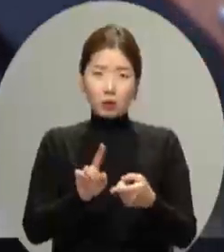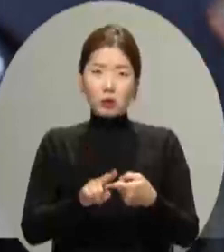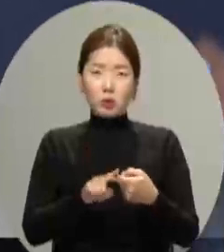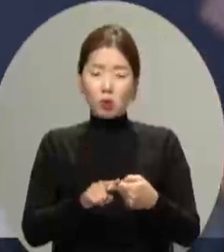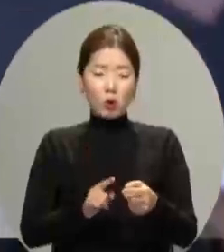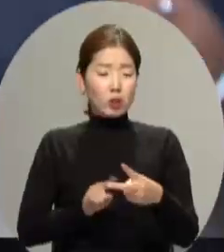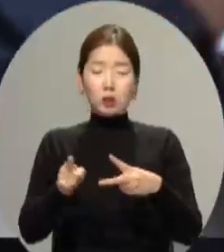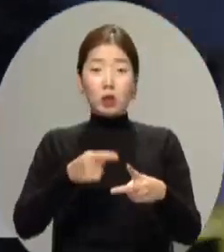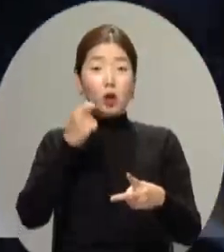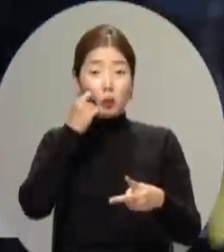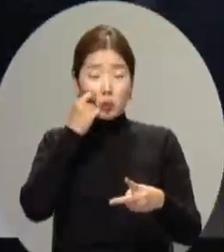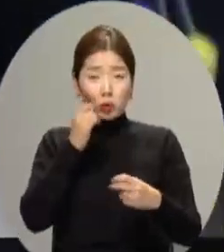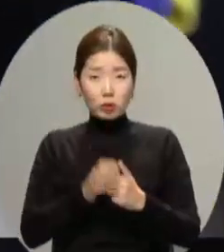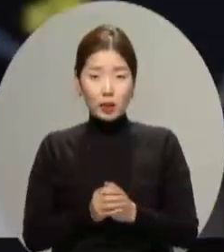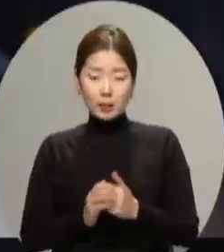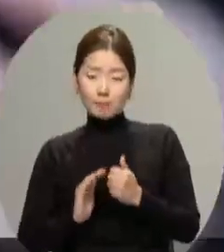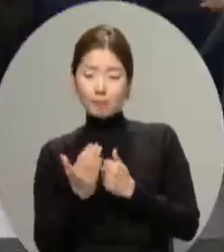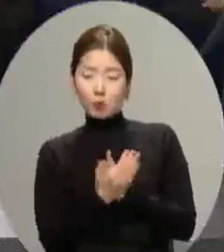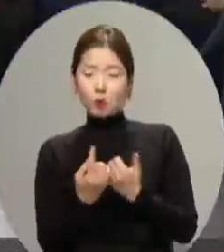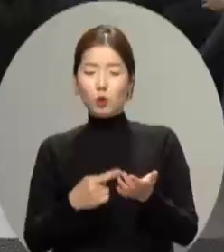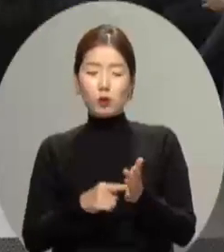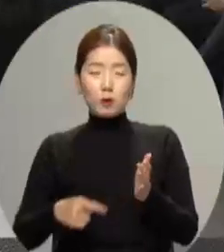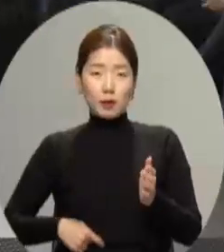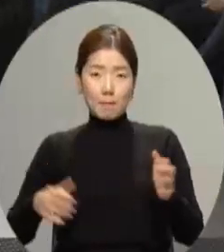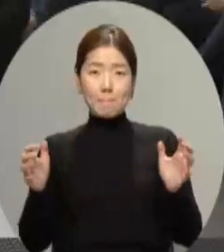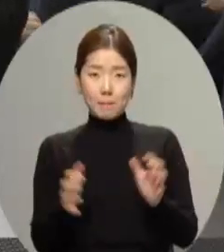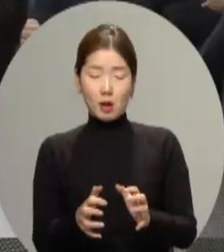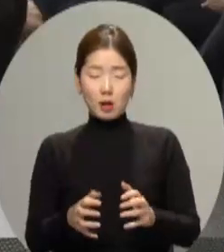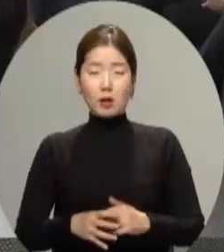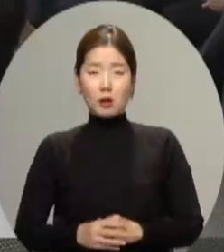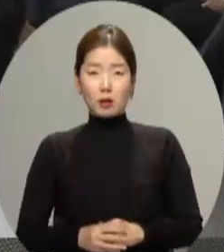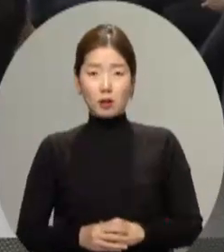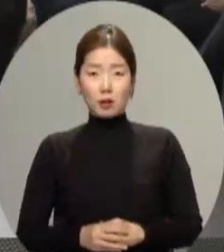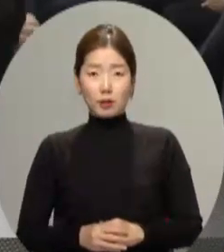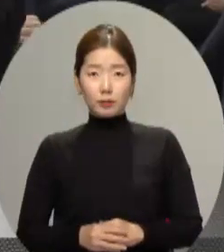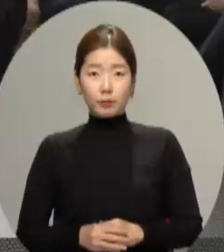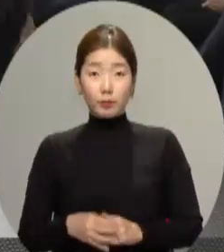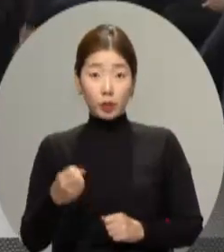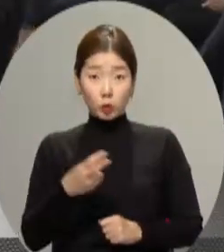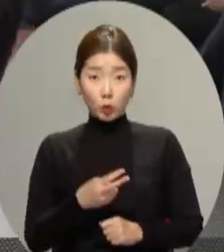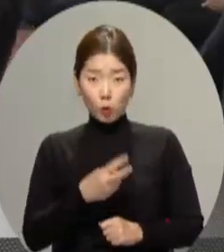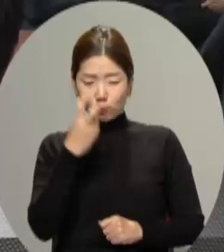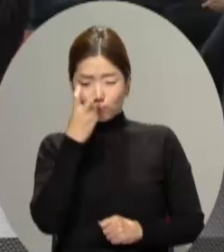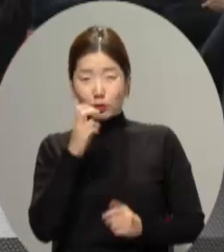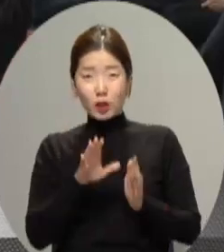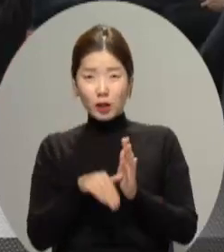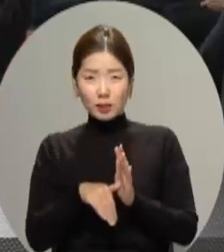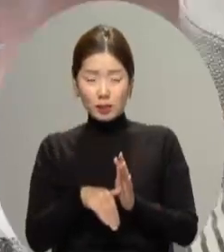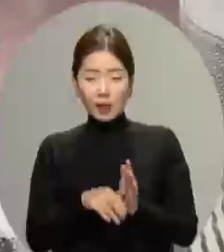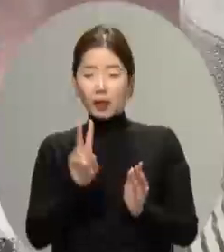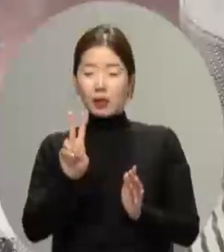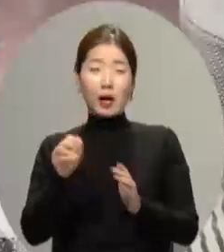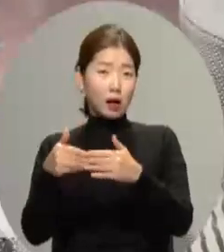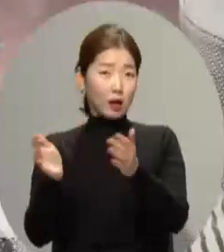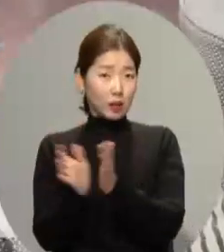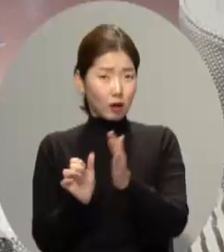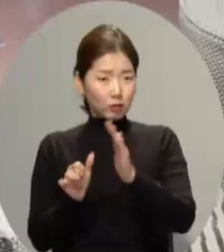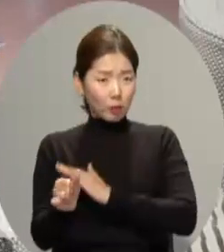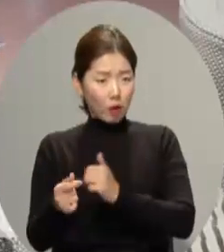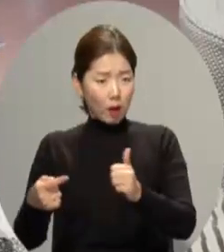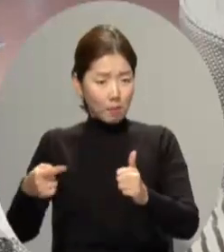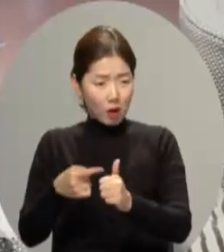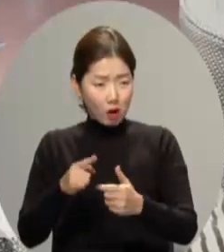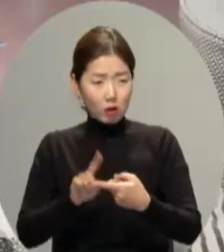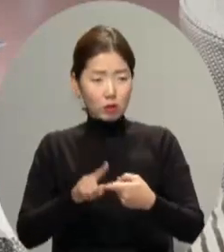없는 일이라며 민주당을 지키는데 힘을 모으겠다고 밝혔습니다 또 수사당국이 제일 야당 대표를 향한 살인미수